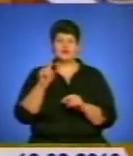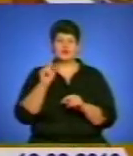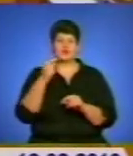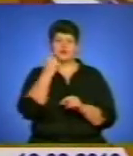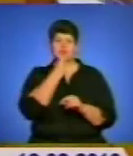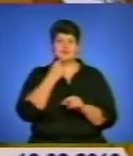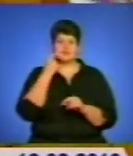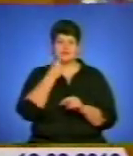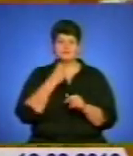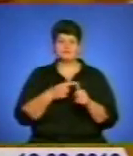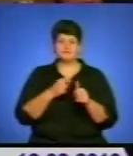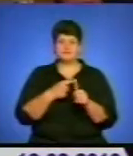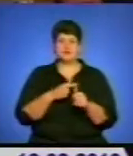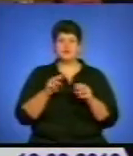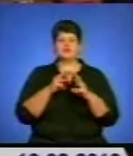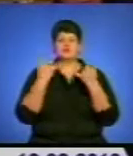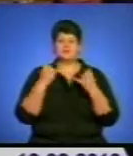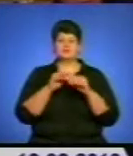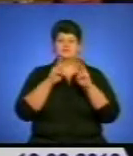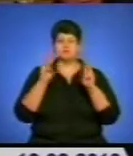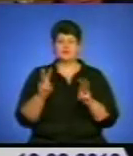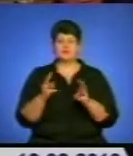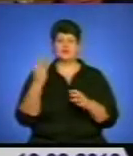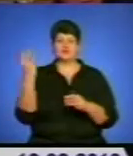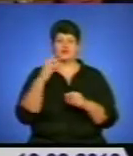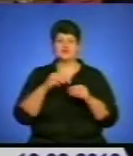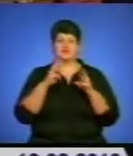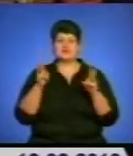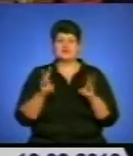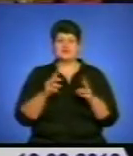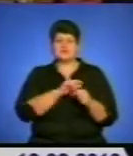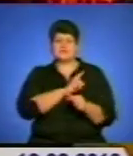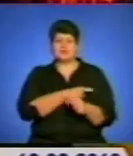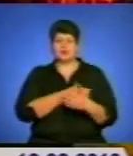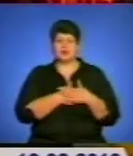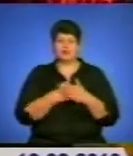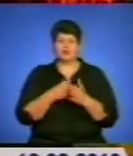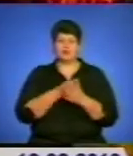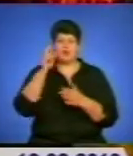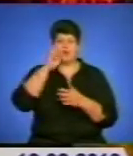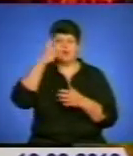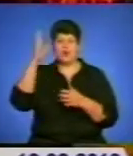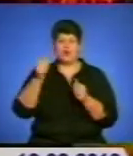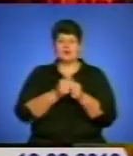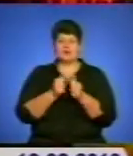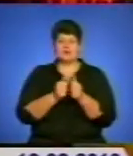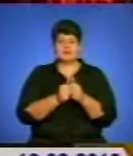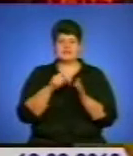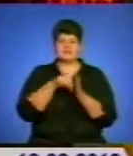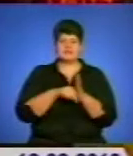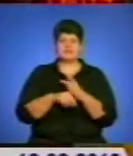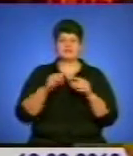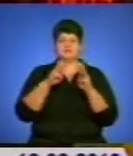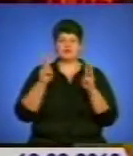богослужіння оспівує і прославляє трьох святителів за їхню гарячу любов до Бога і ближнього, непохитну віру, значення для Святої